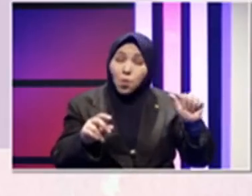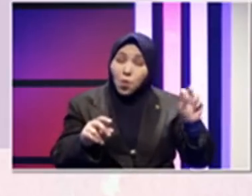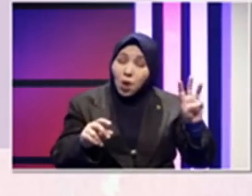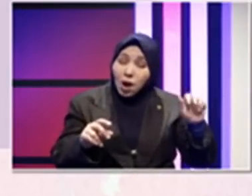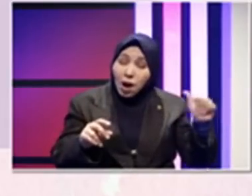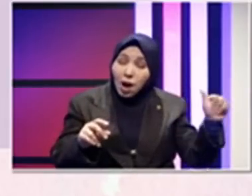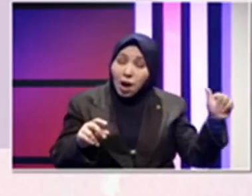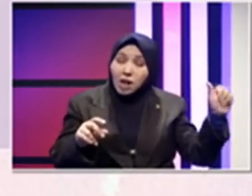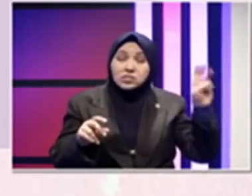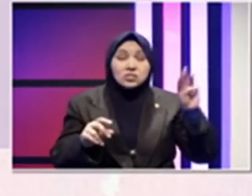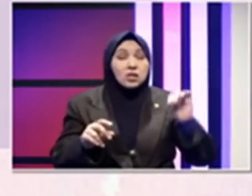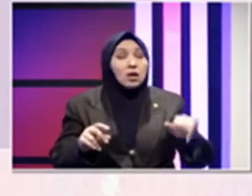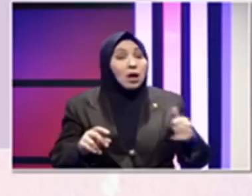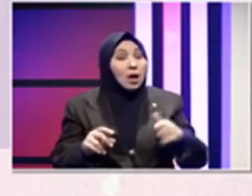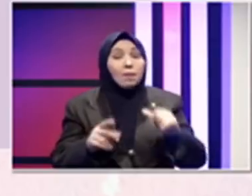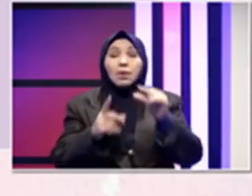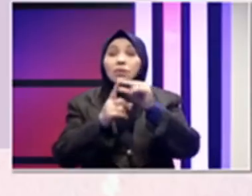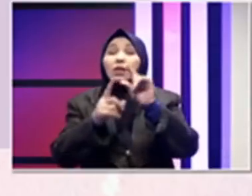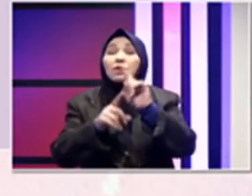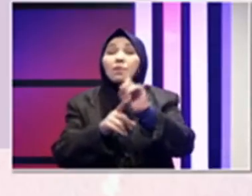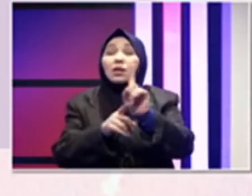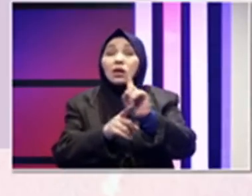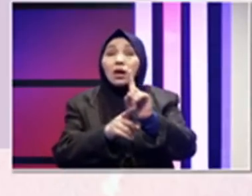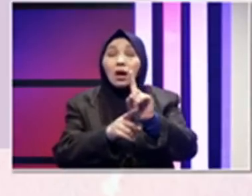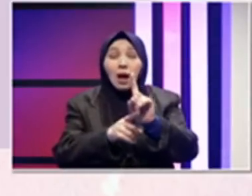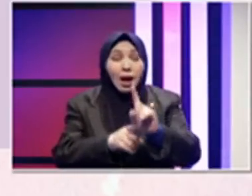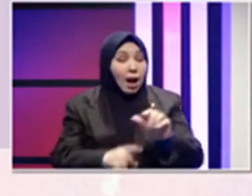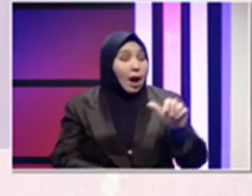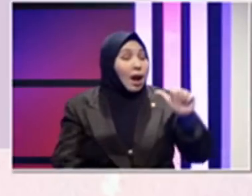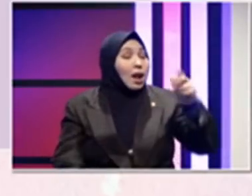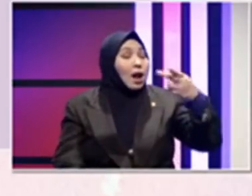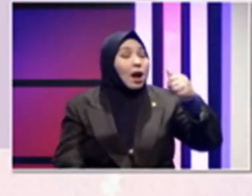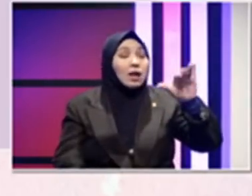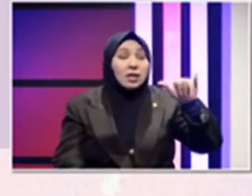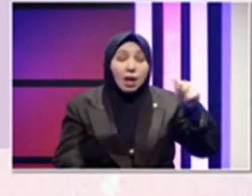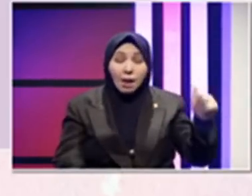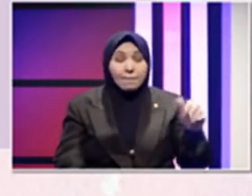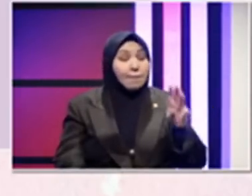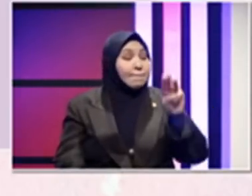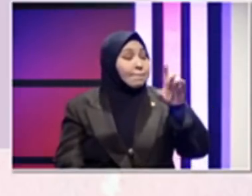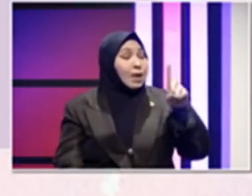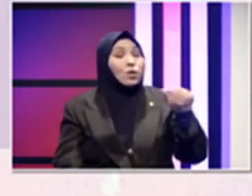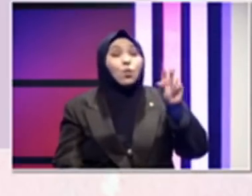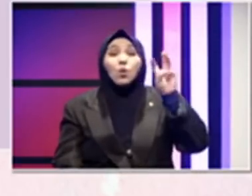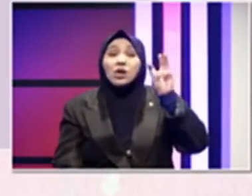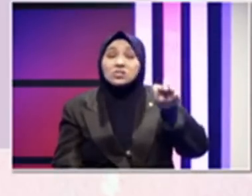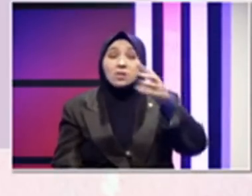amwat. Baik, kalimah dia dekat mana? Subhanallahu azim. Al ahya'u mad wajib. Kenapa mad